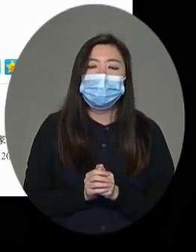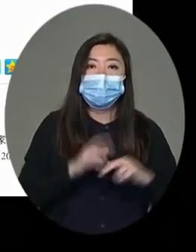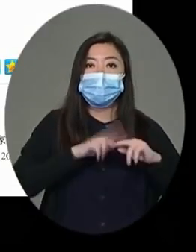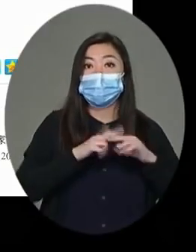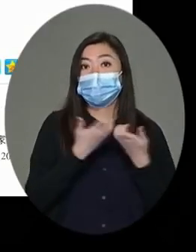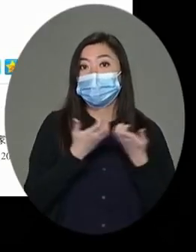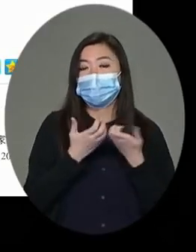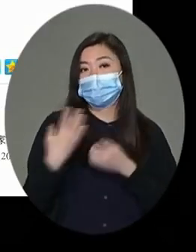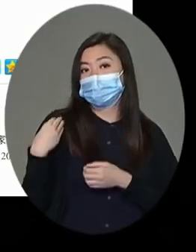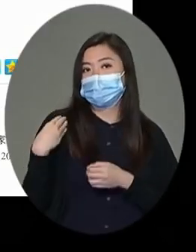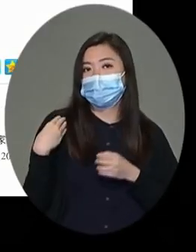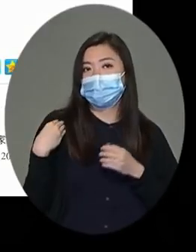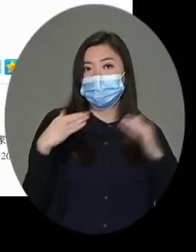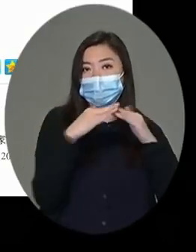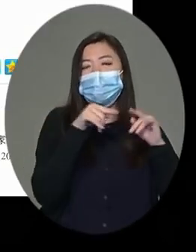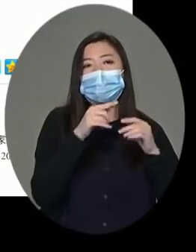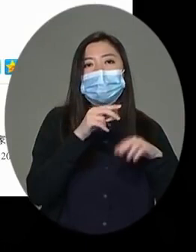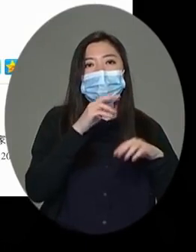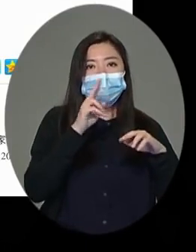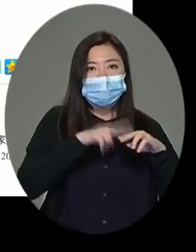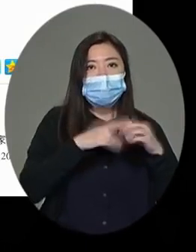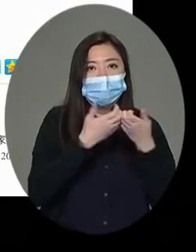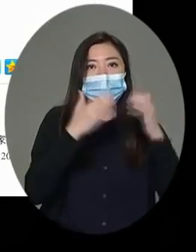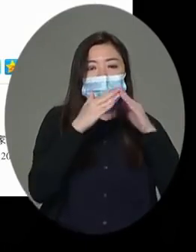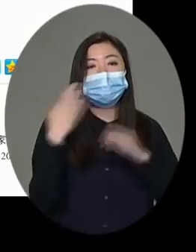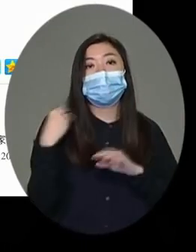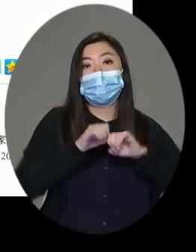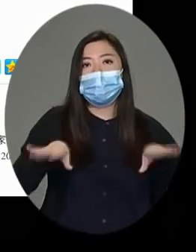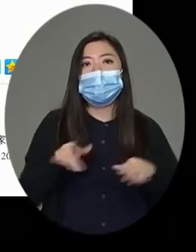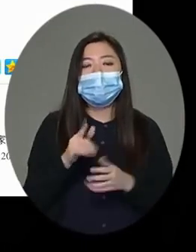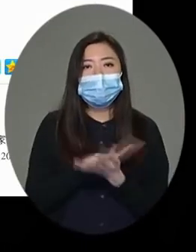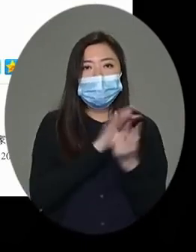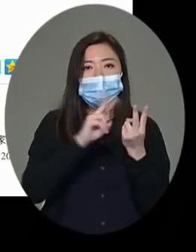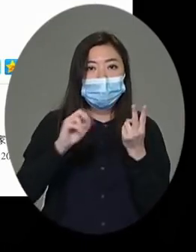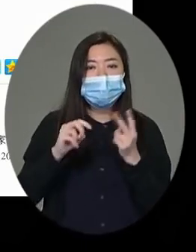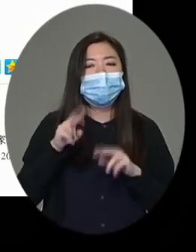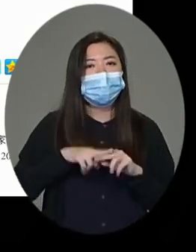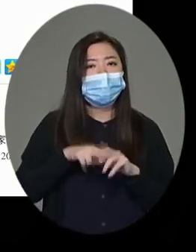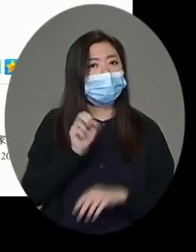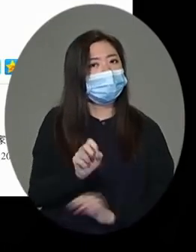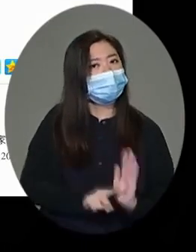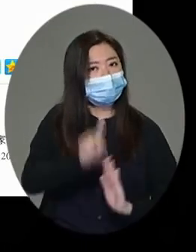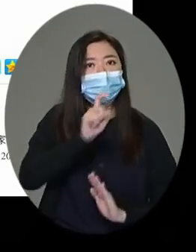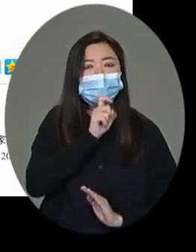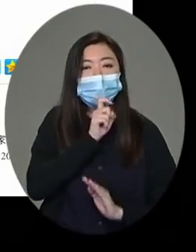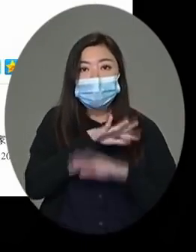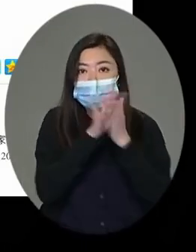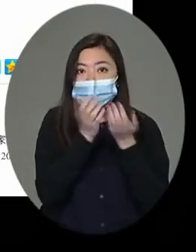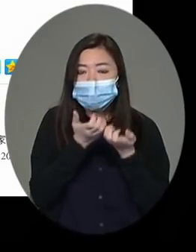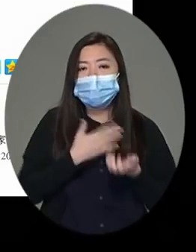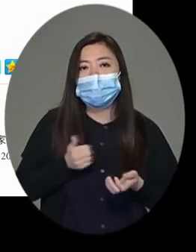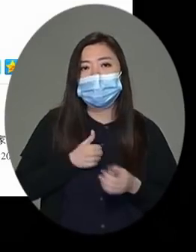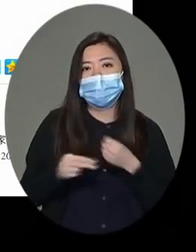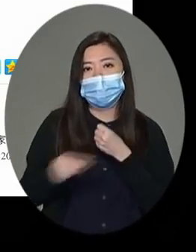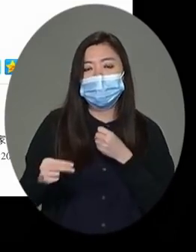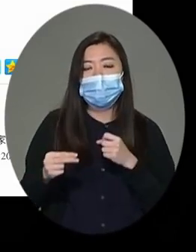国家统计局昨日发表声明，指2020年的中国人口继续保持增长，具体数据将